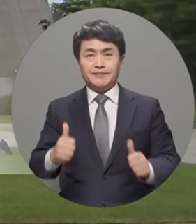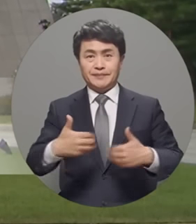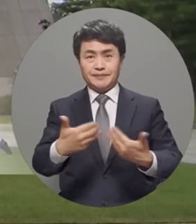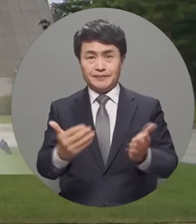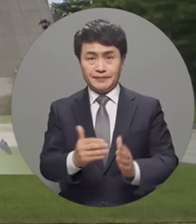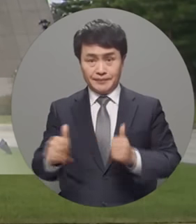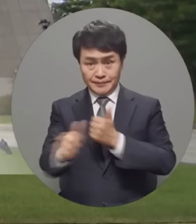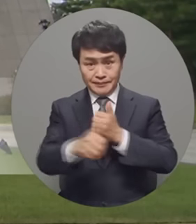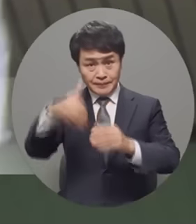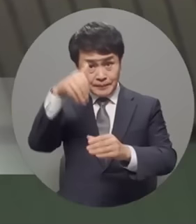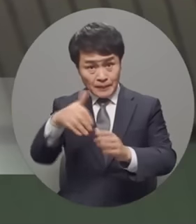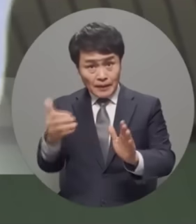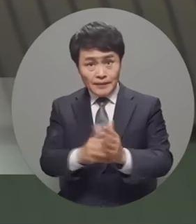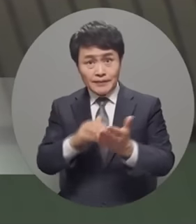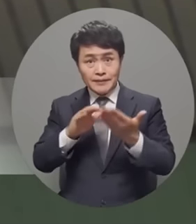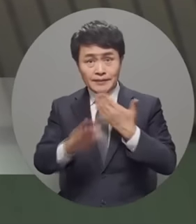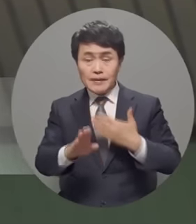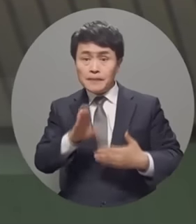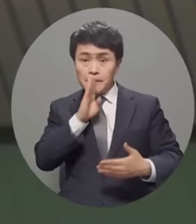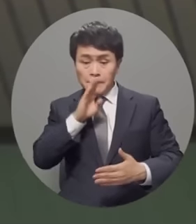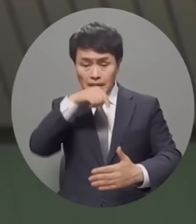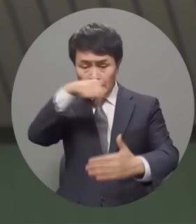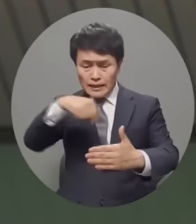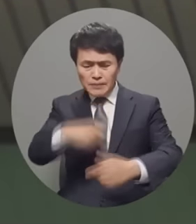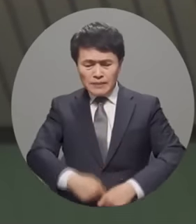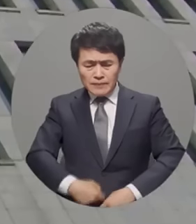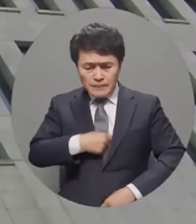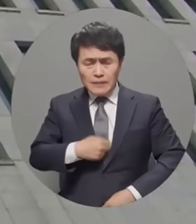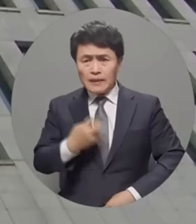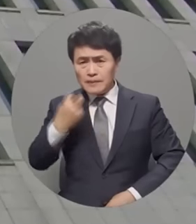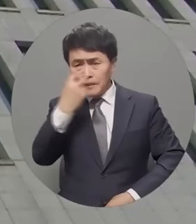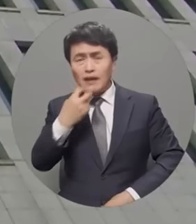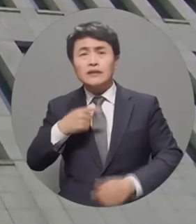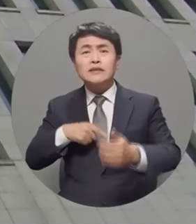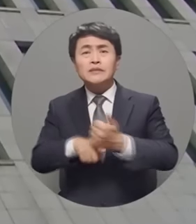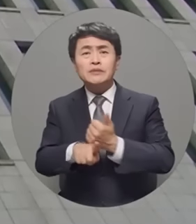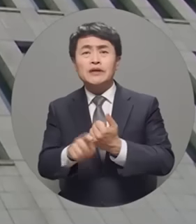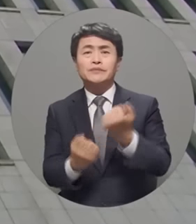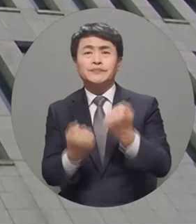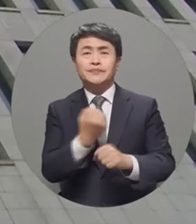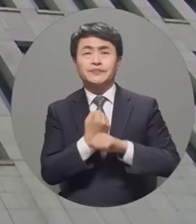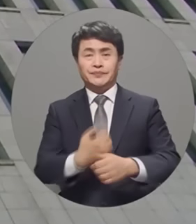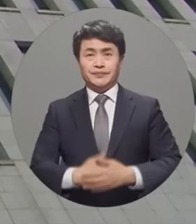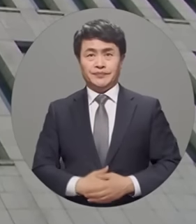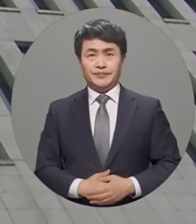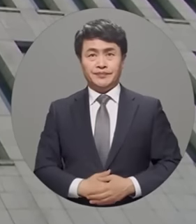끝난 만큼 빨리 진상을 파악하자는 의미라고 설명했습니다. MBC 뉴스 나세웅입니다.